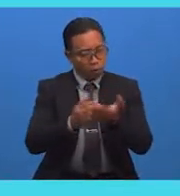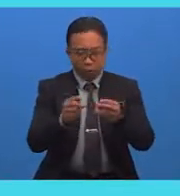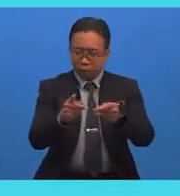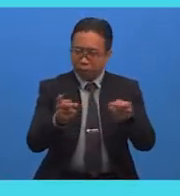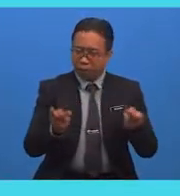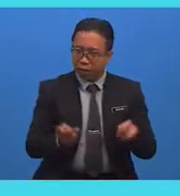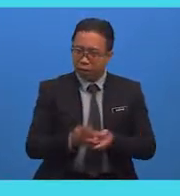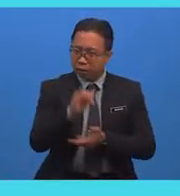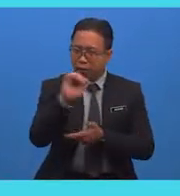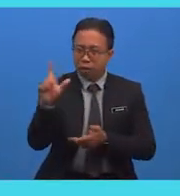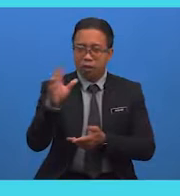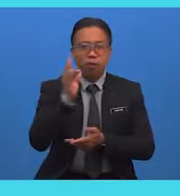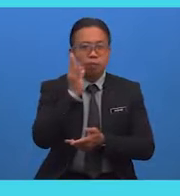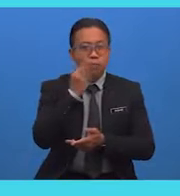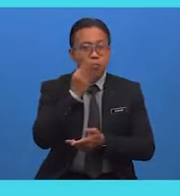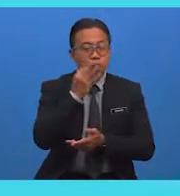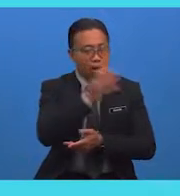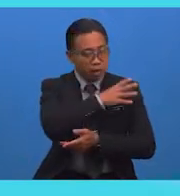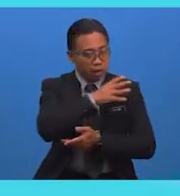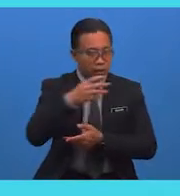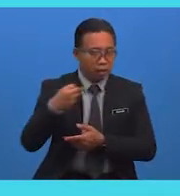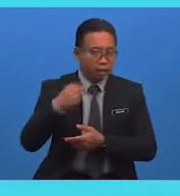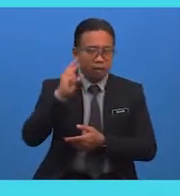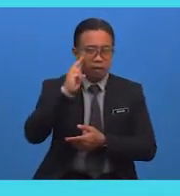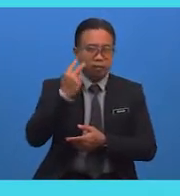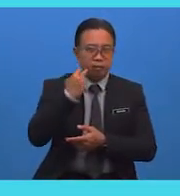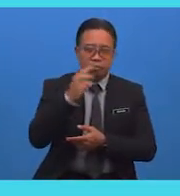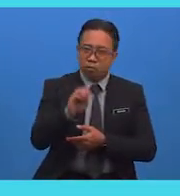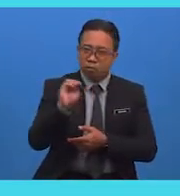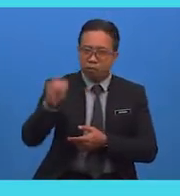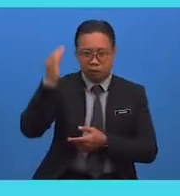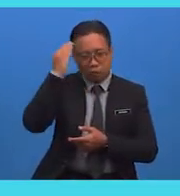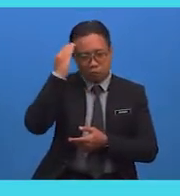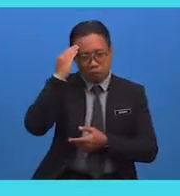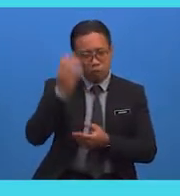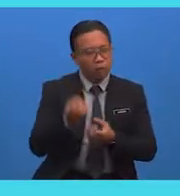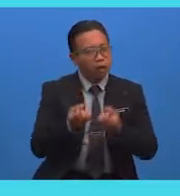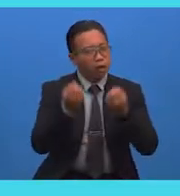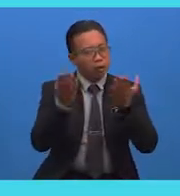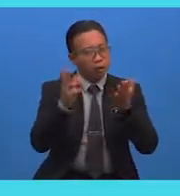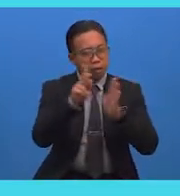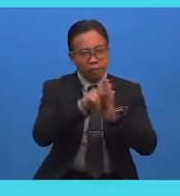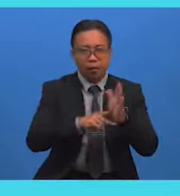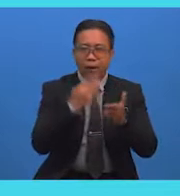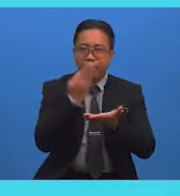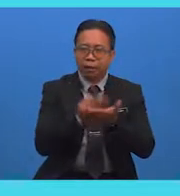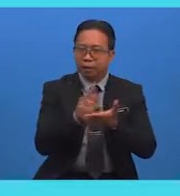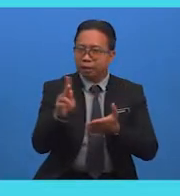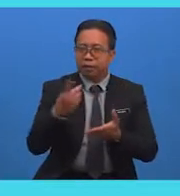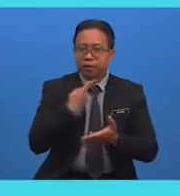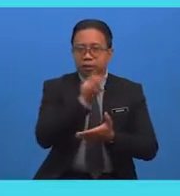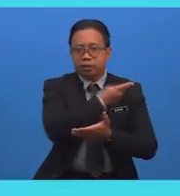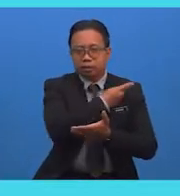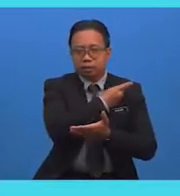ialah buah-buahan bersama sayur-sayuran. Murid-murid tahu, banyak kebaikan apabila kita